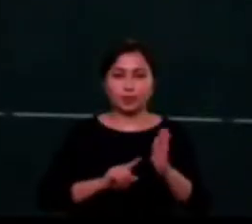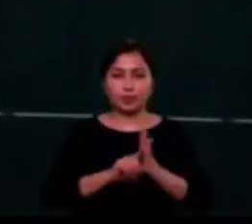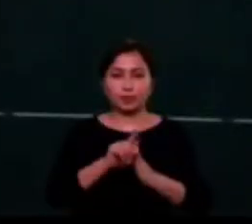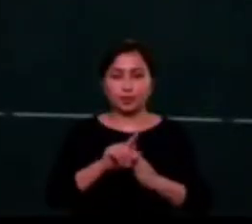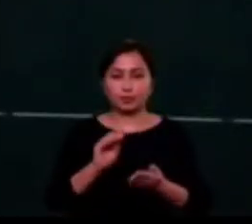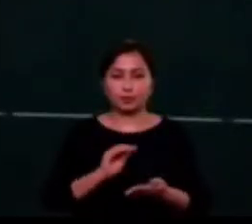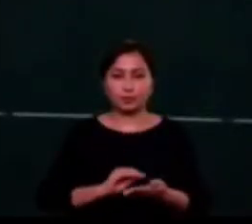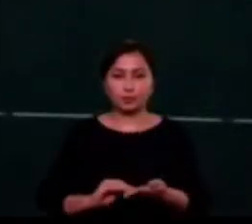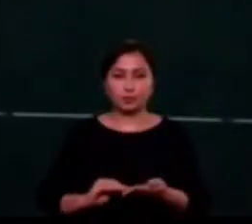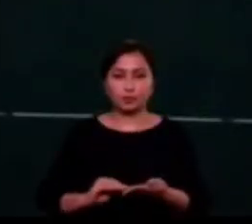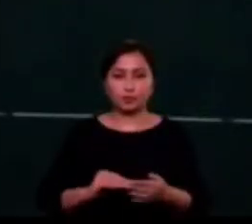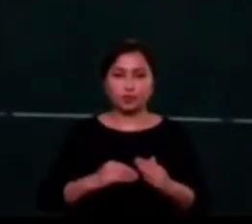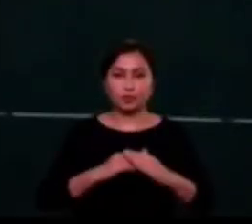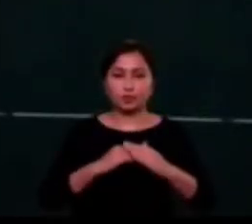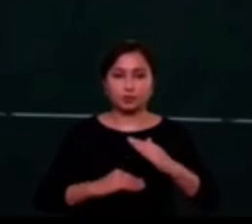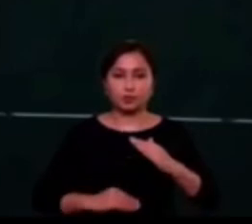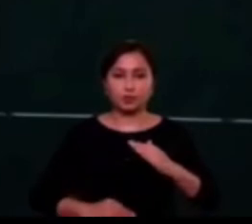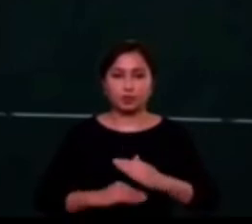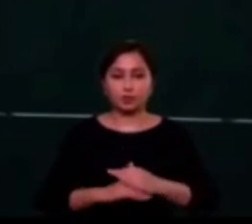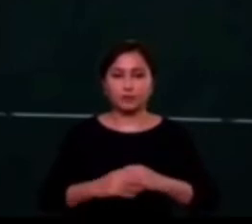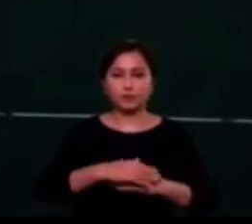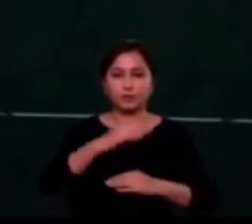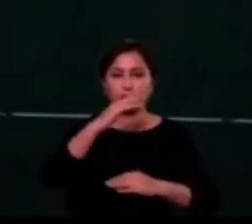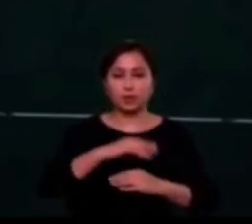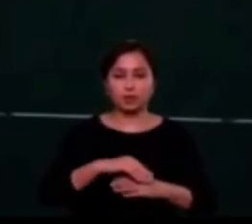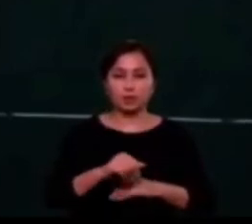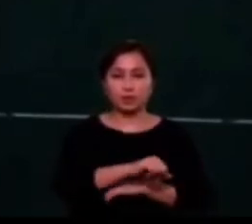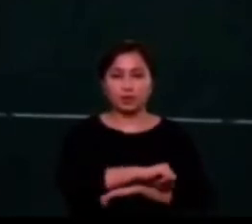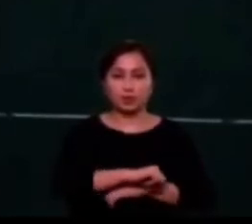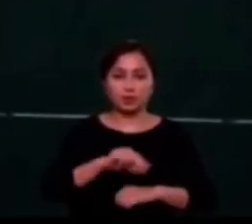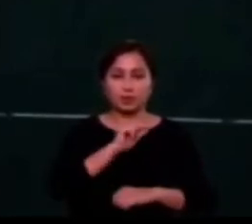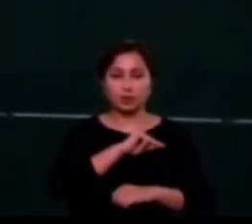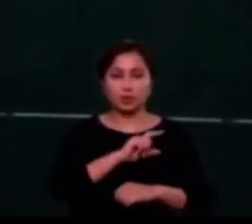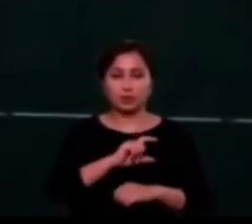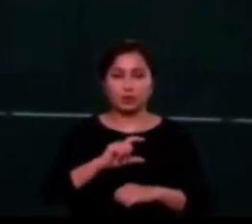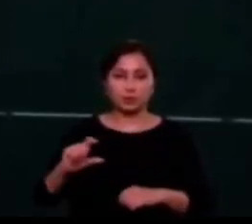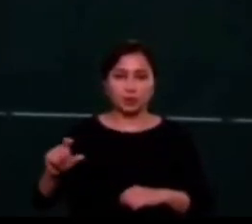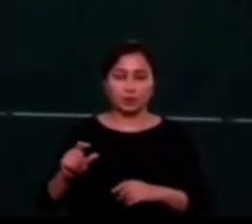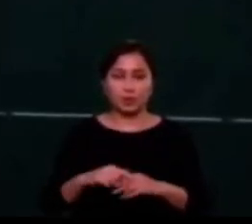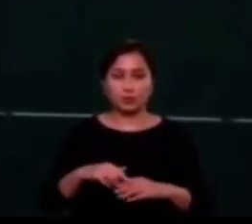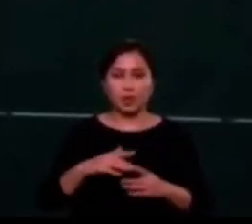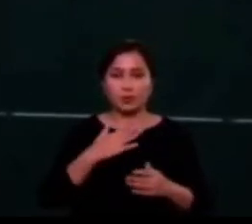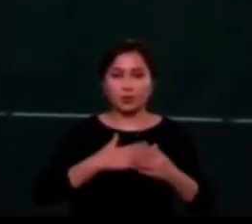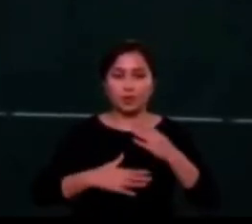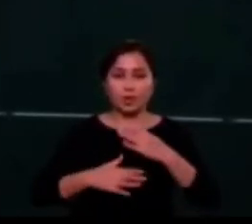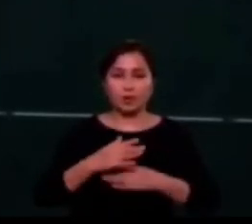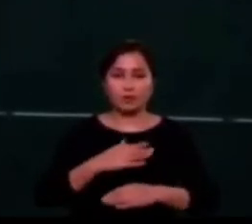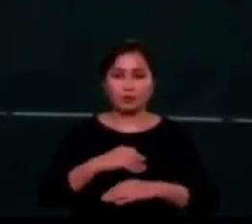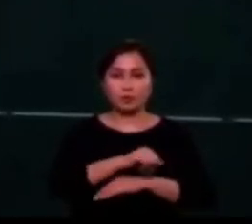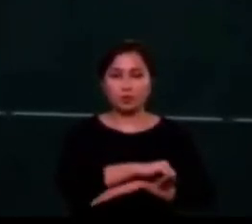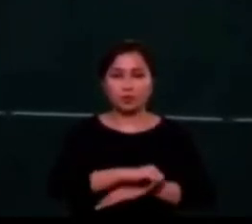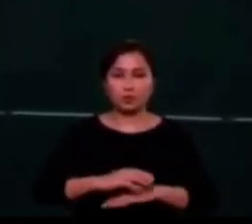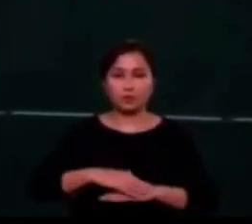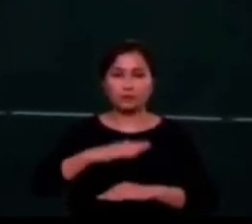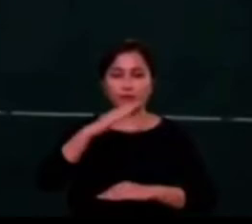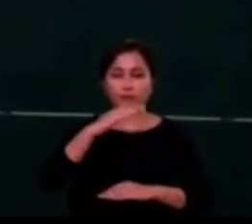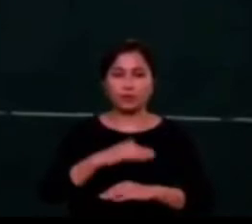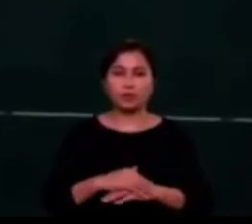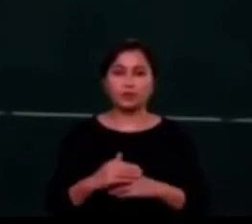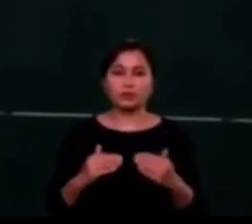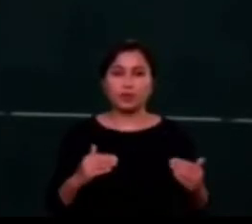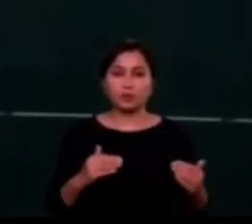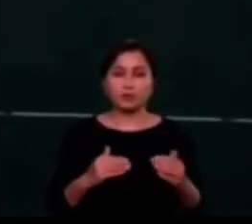Начинаем писать чуть ниже верхней линеечки рабочей строки. Ведем плавную линию вверх-влево.